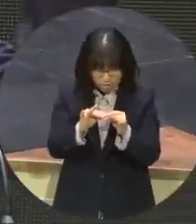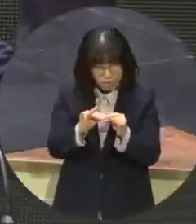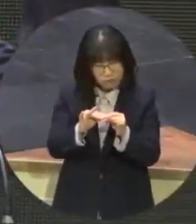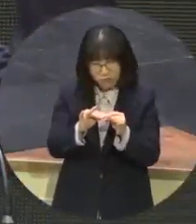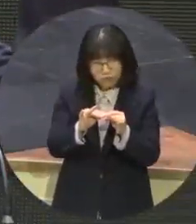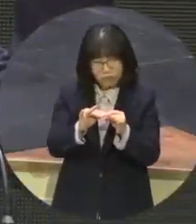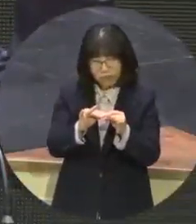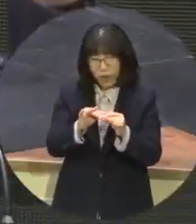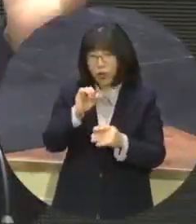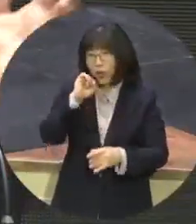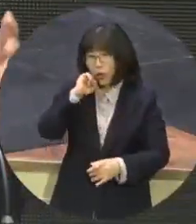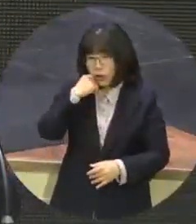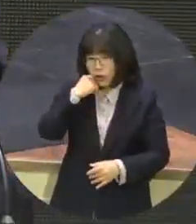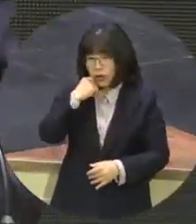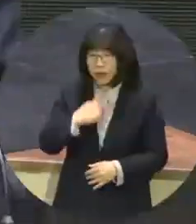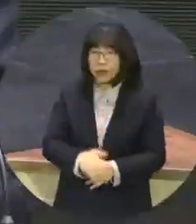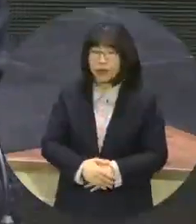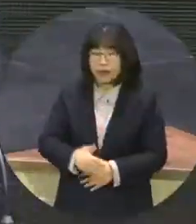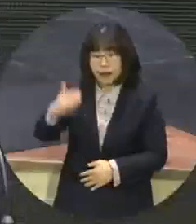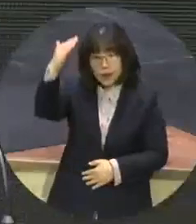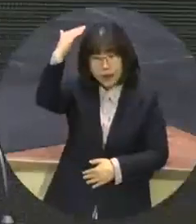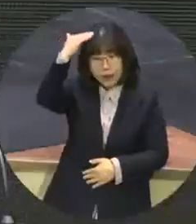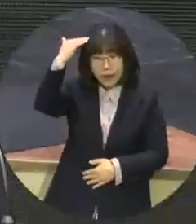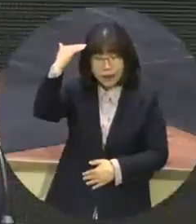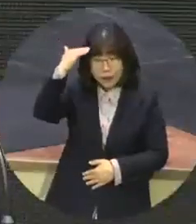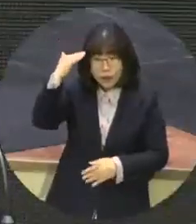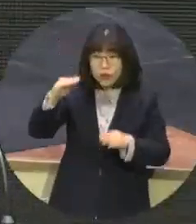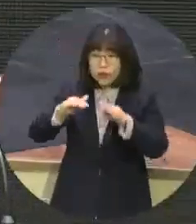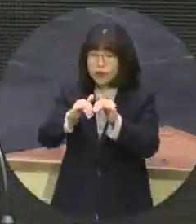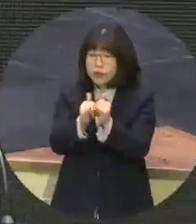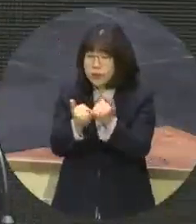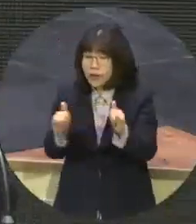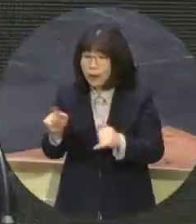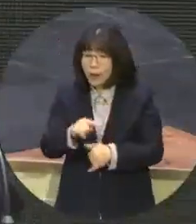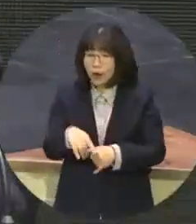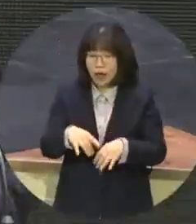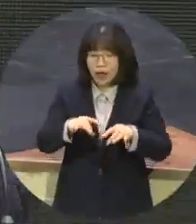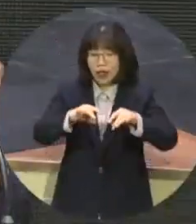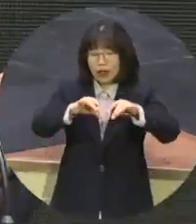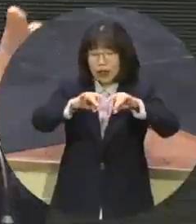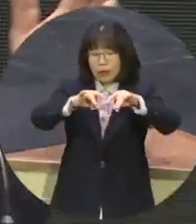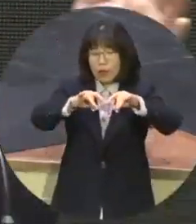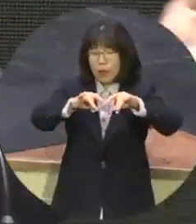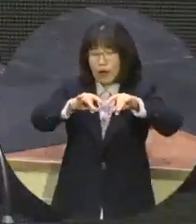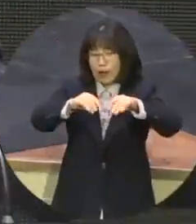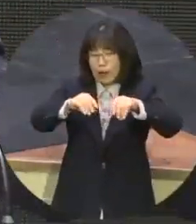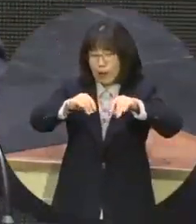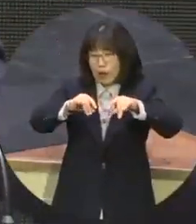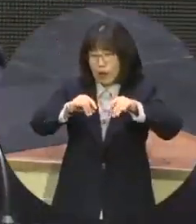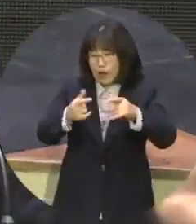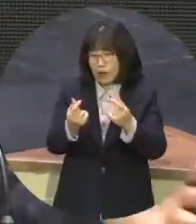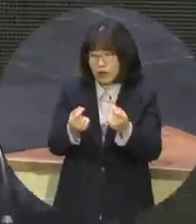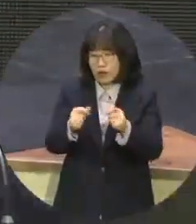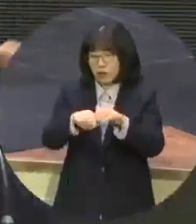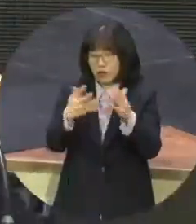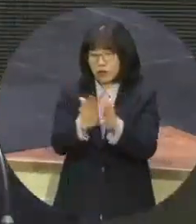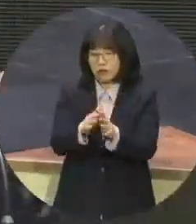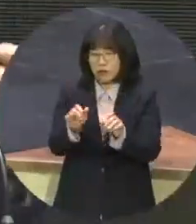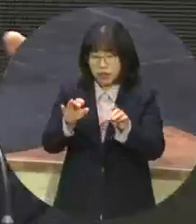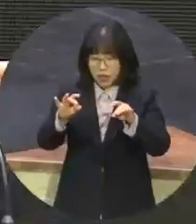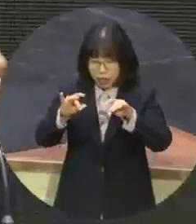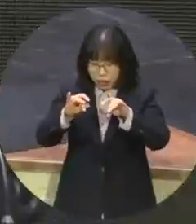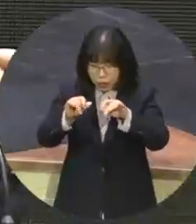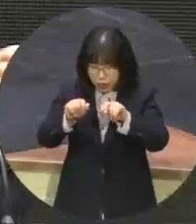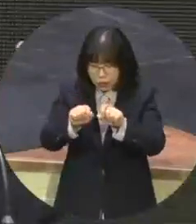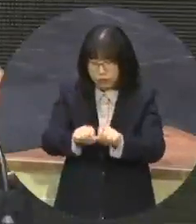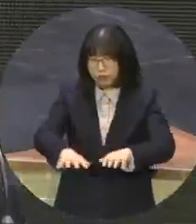이 나라에 대했습니다. 한국 사람 바다의 모리알이라고 하나가 안 돼요. 세계 나가보면 더 잘하래요. 한국 사람